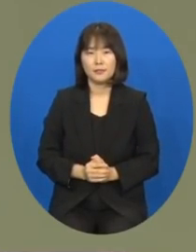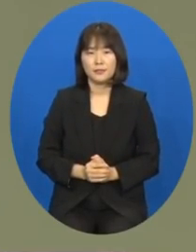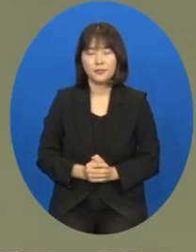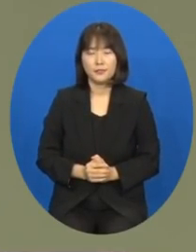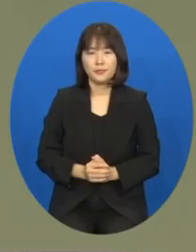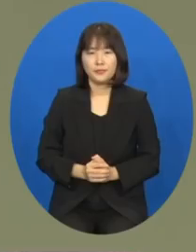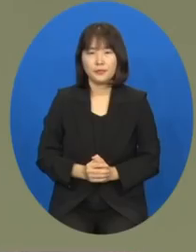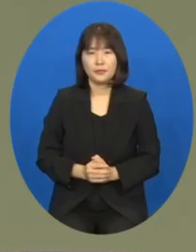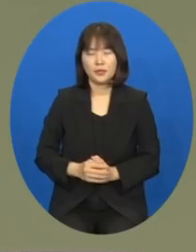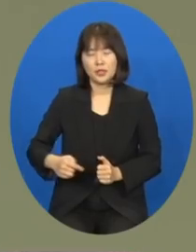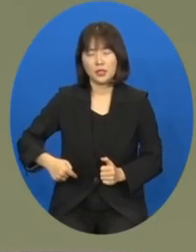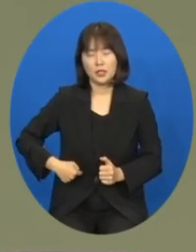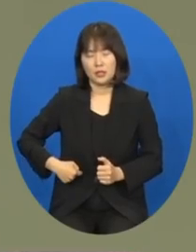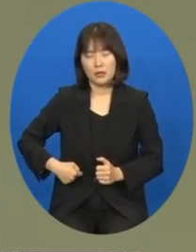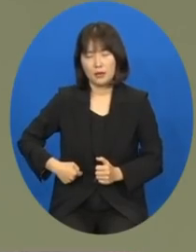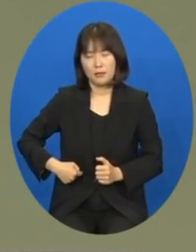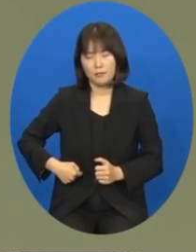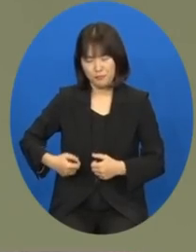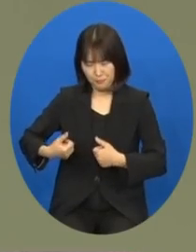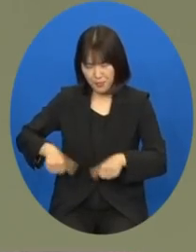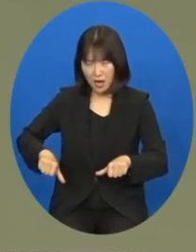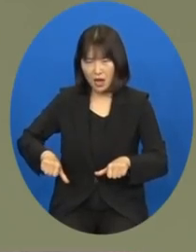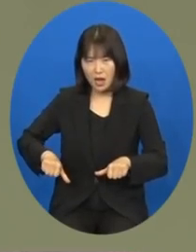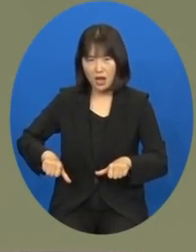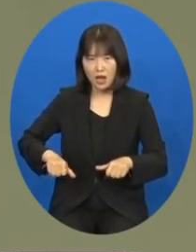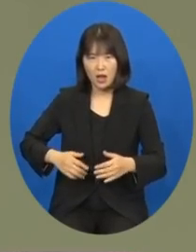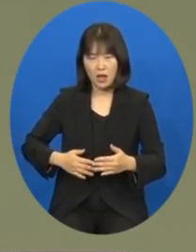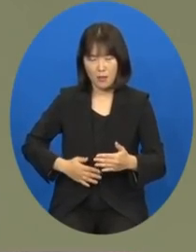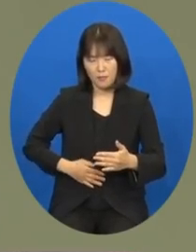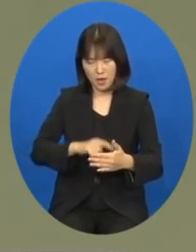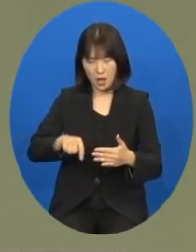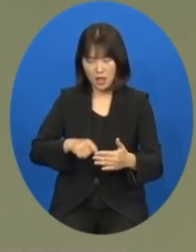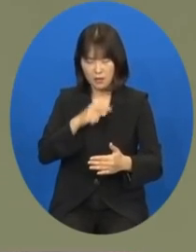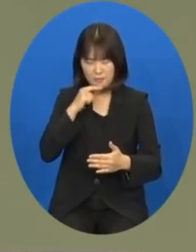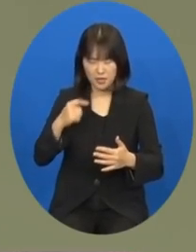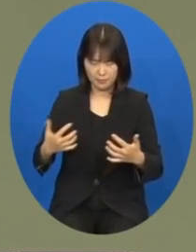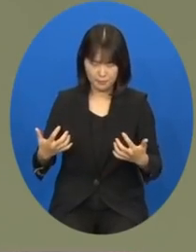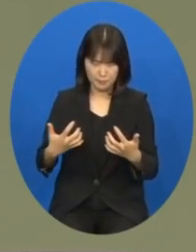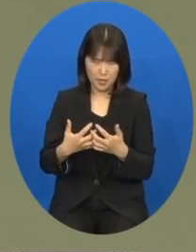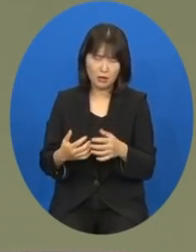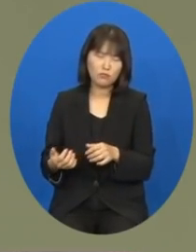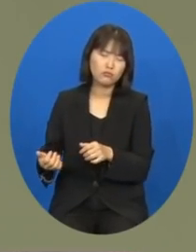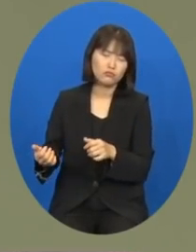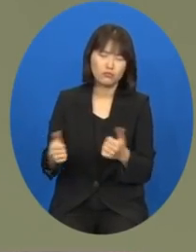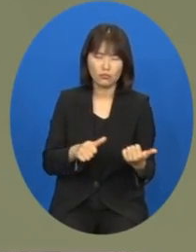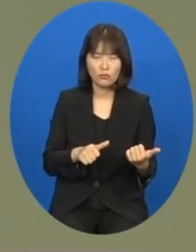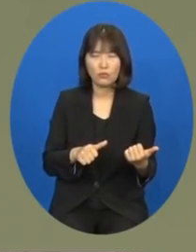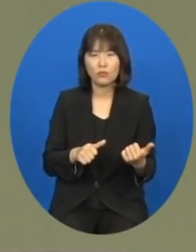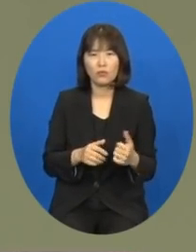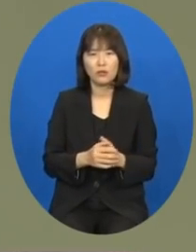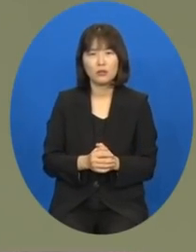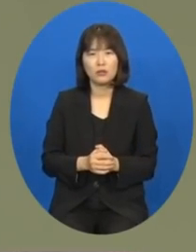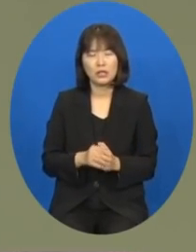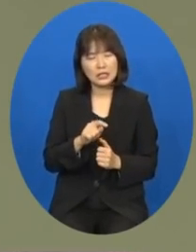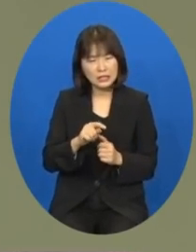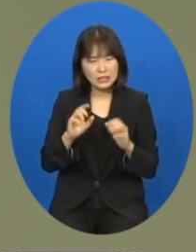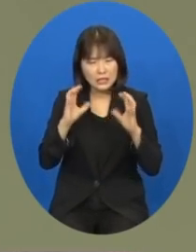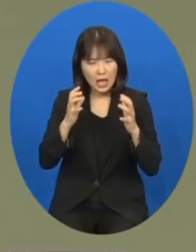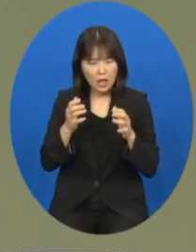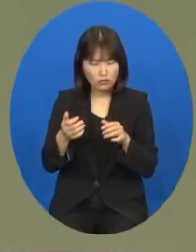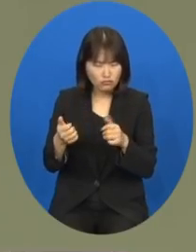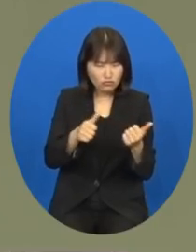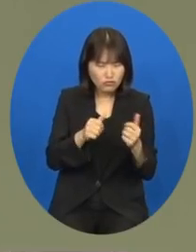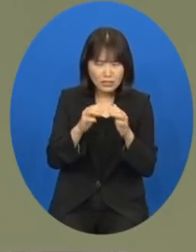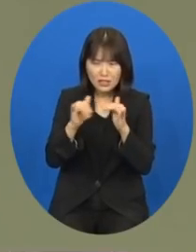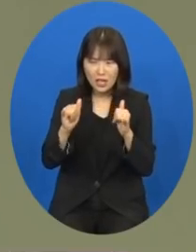장이 파열되고 뱃속에 피가 가득해서 춥게 된거예요 이 아이를 죽인 하는 분명히 악마다 어떻게